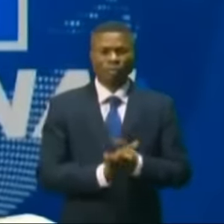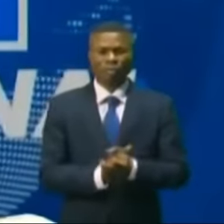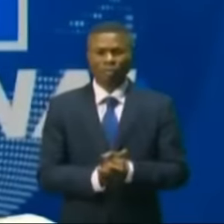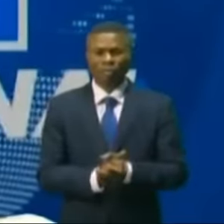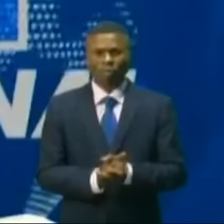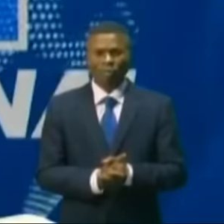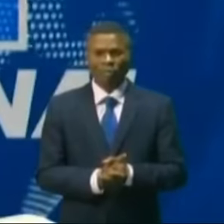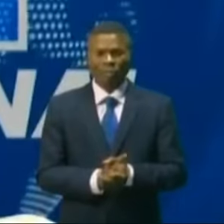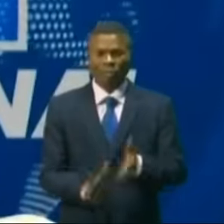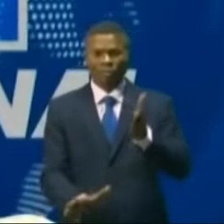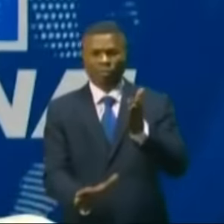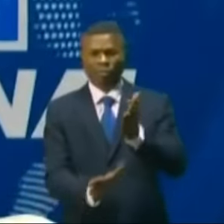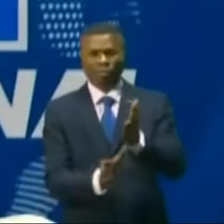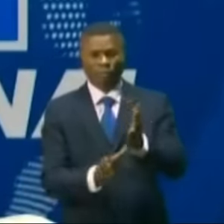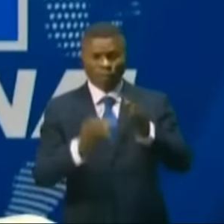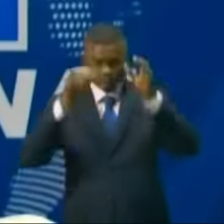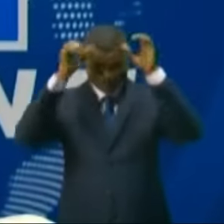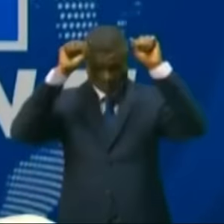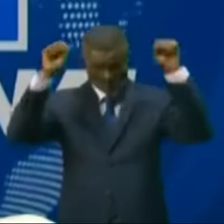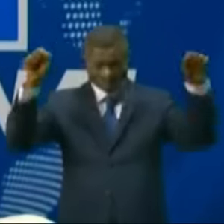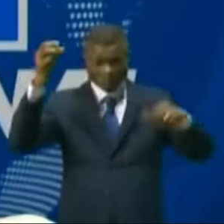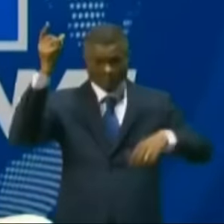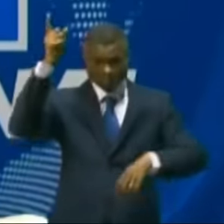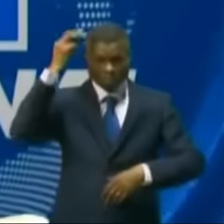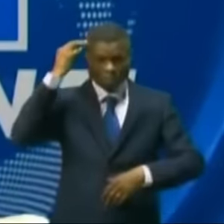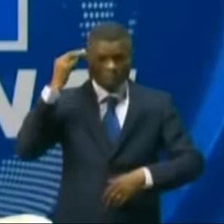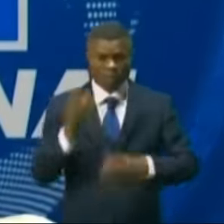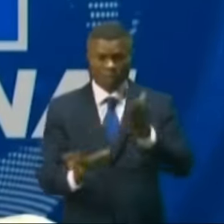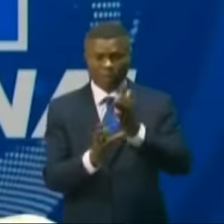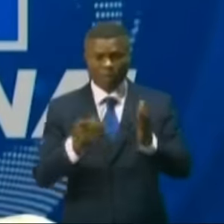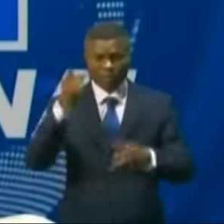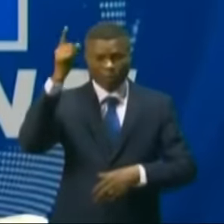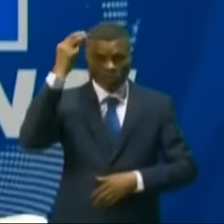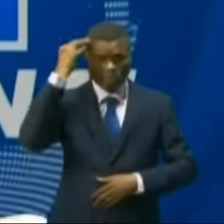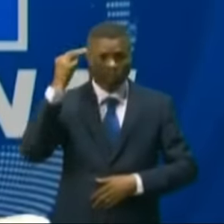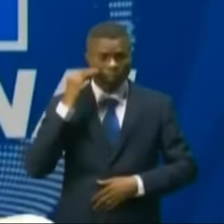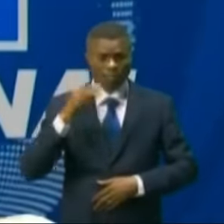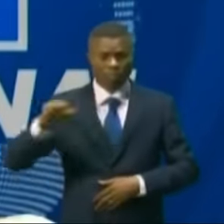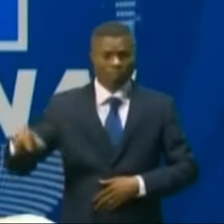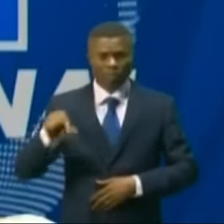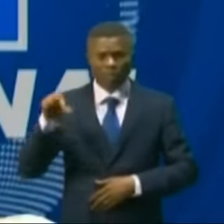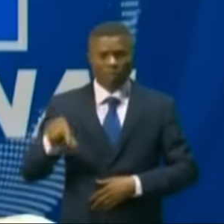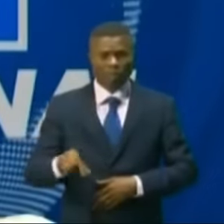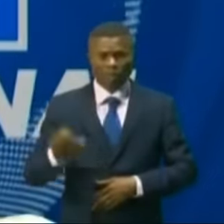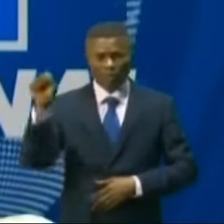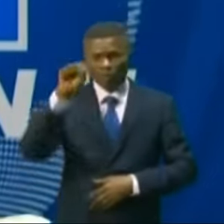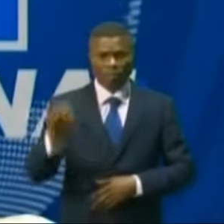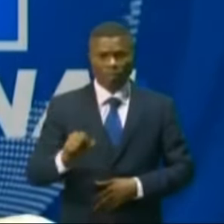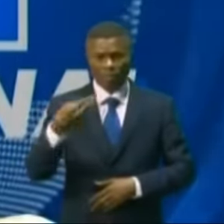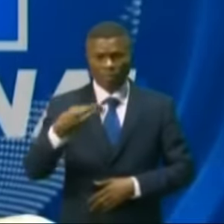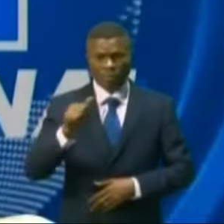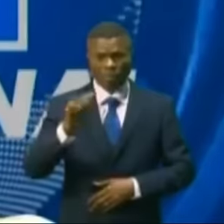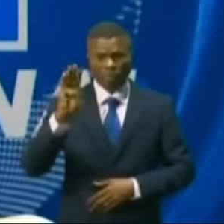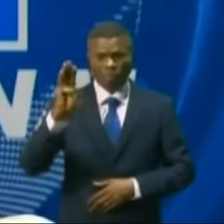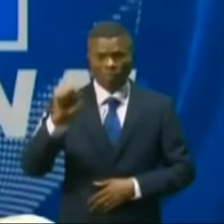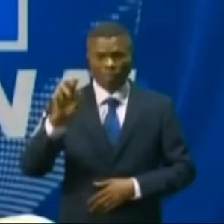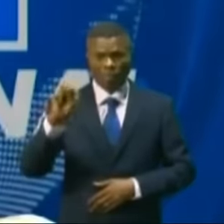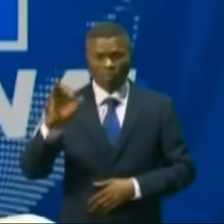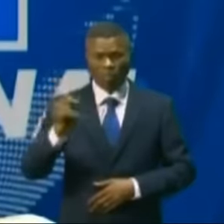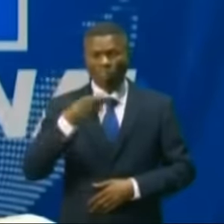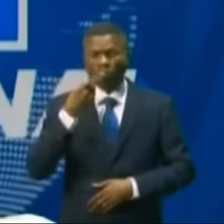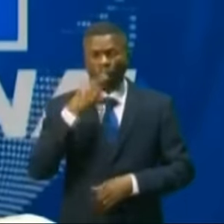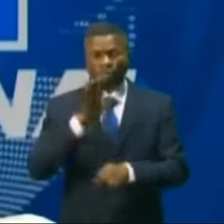la vice-primature de l'intérieur, le vice-premier ministre, ministre Jacquemain Chabani, a eu des échanges avec